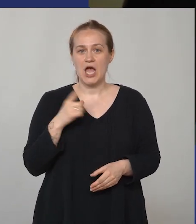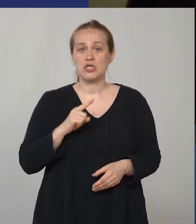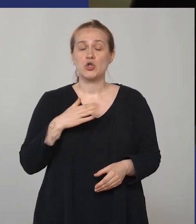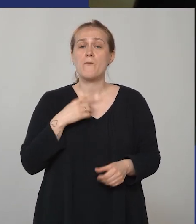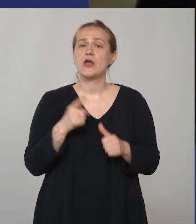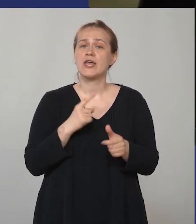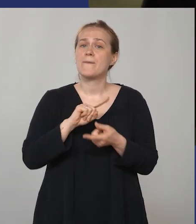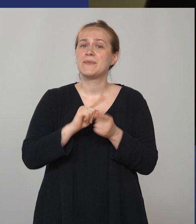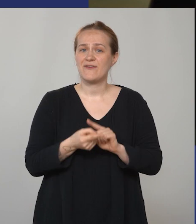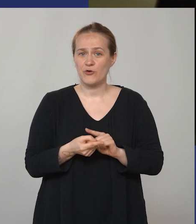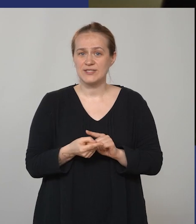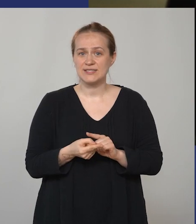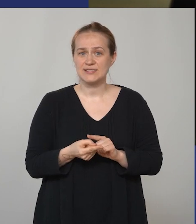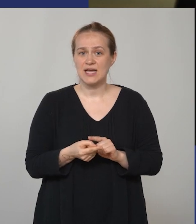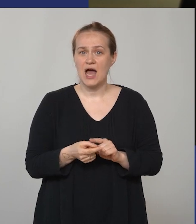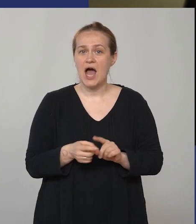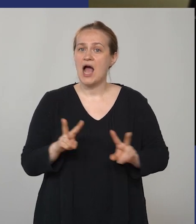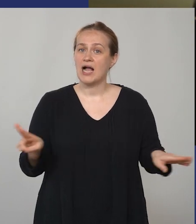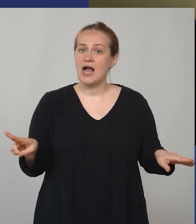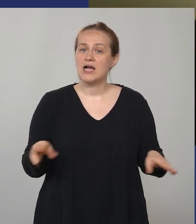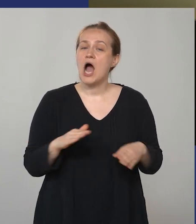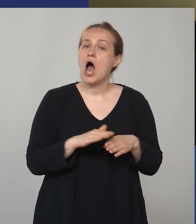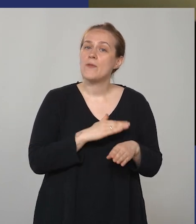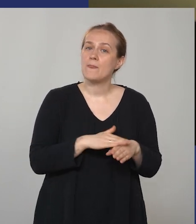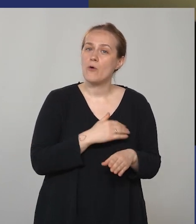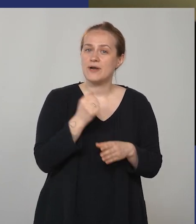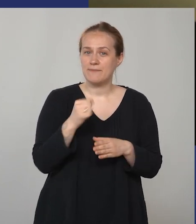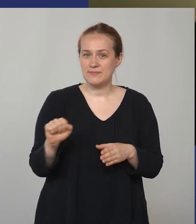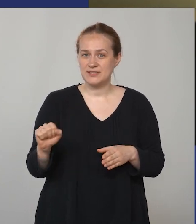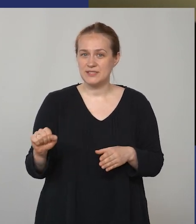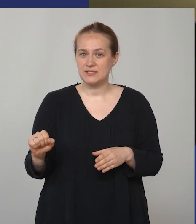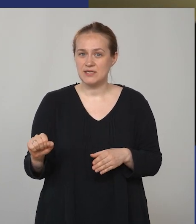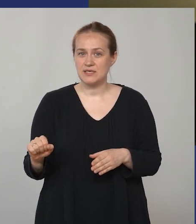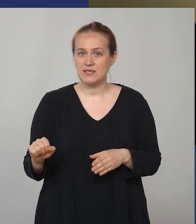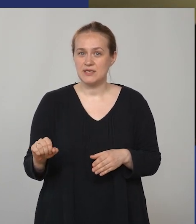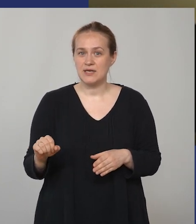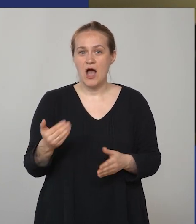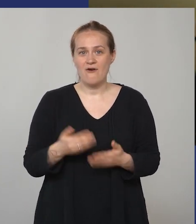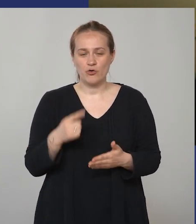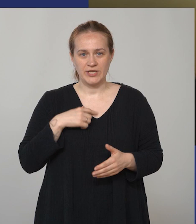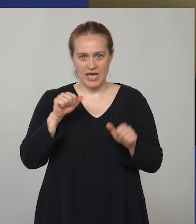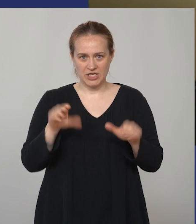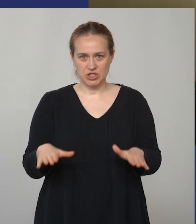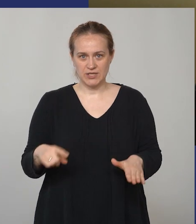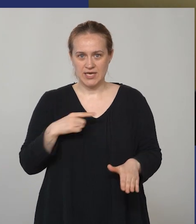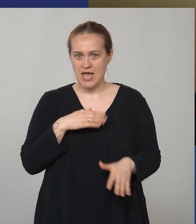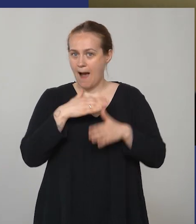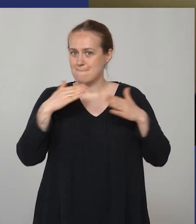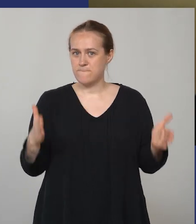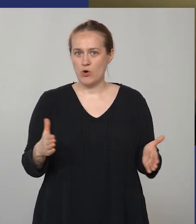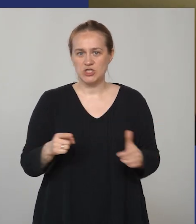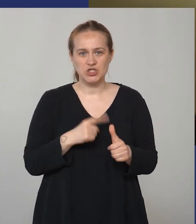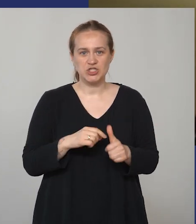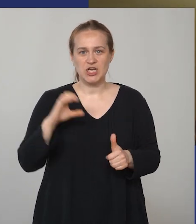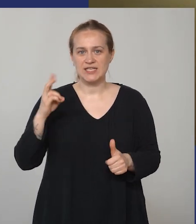Что мое имя переводится как «добрый победитель». И вот я решила, я больше не